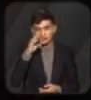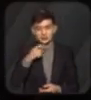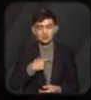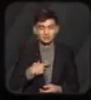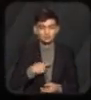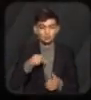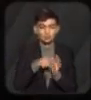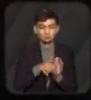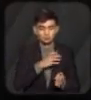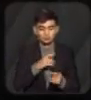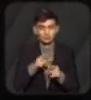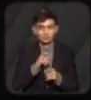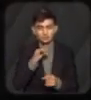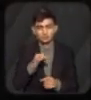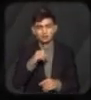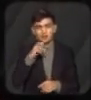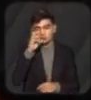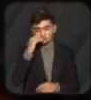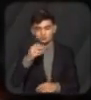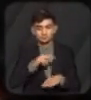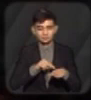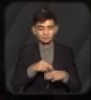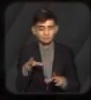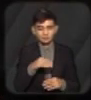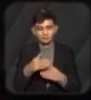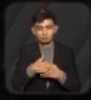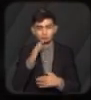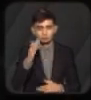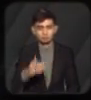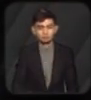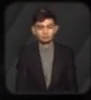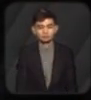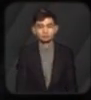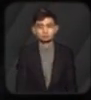факт подтвердит служба государственного инспектора.